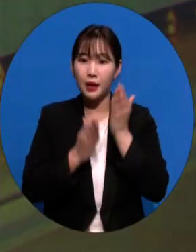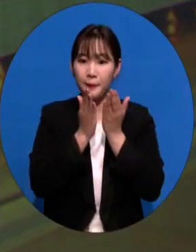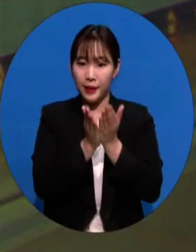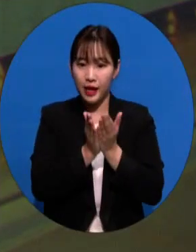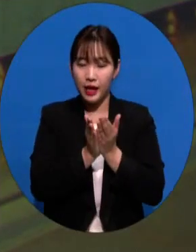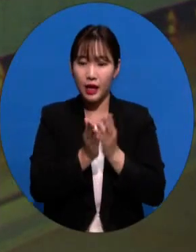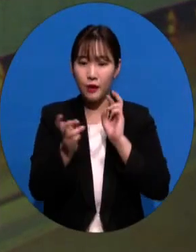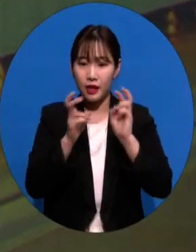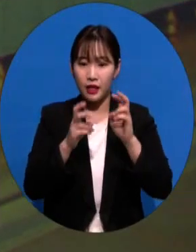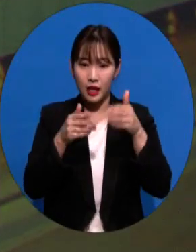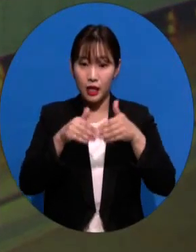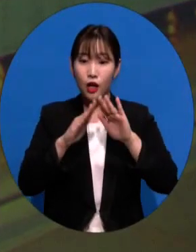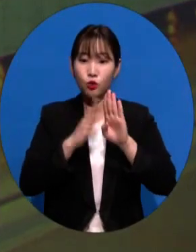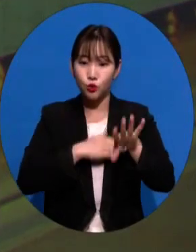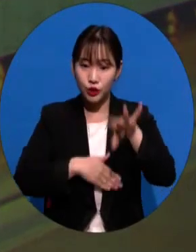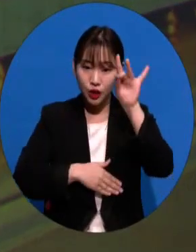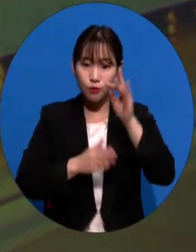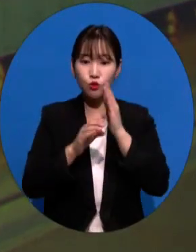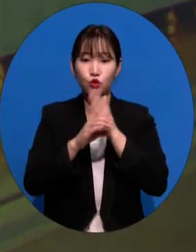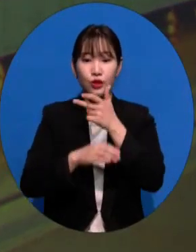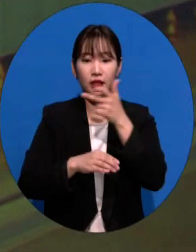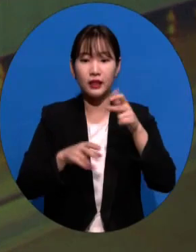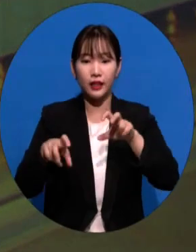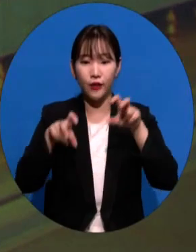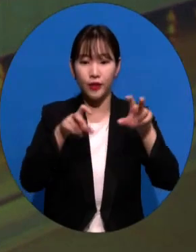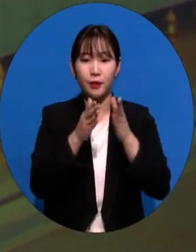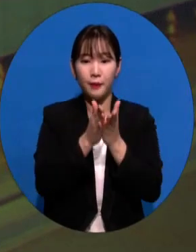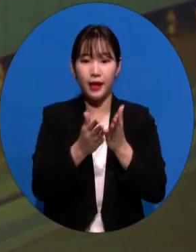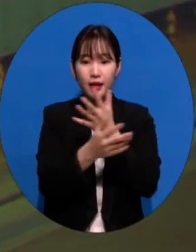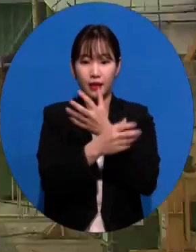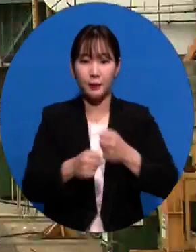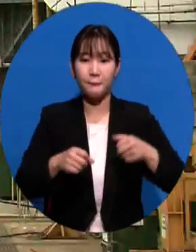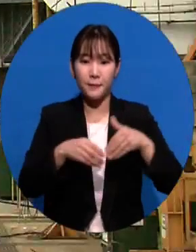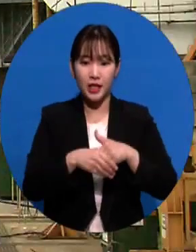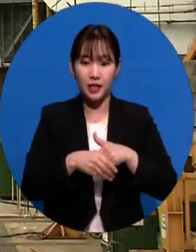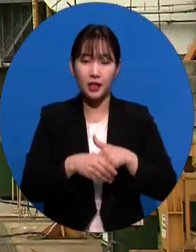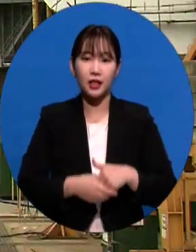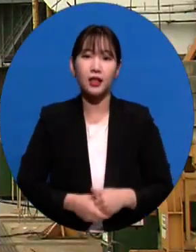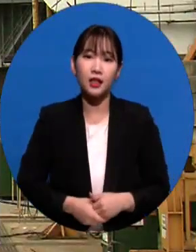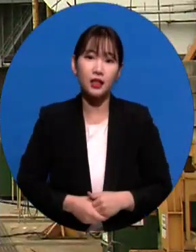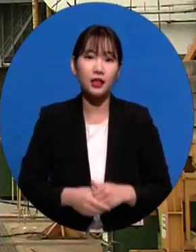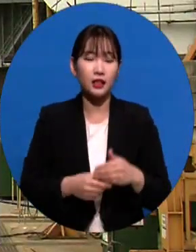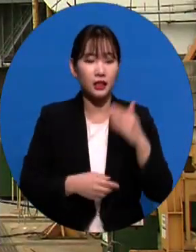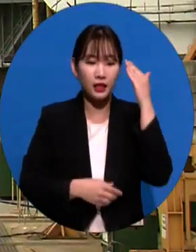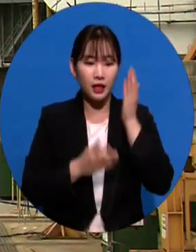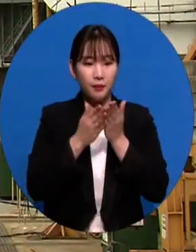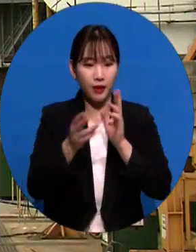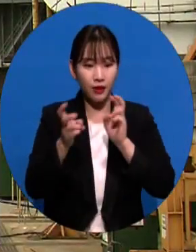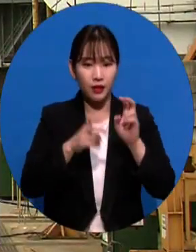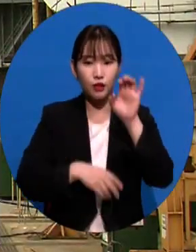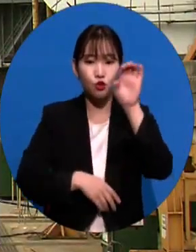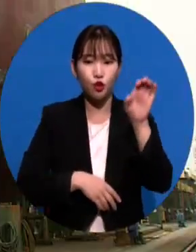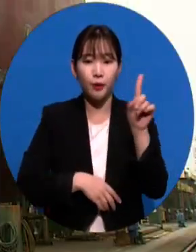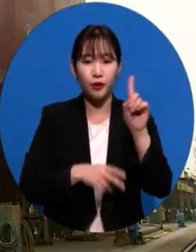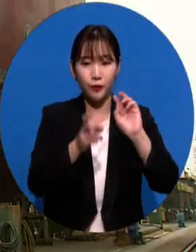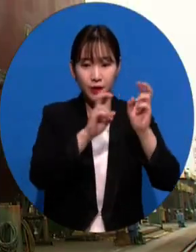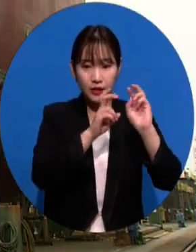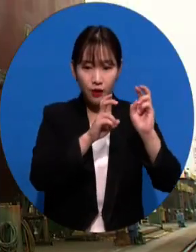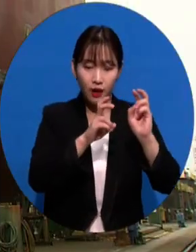대한조선이 창사 이후 처음으로 중형급 컨테이너 선박을 수주했습니다. 대한조선은 최근 유럽의 한